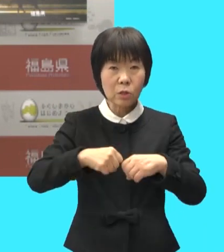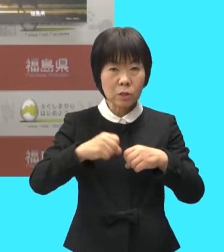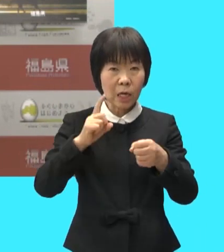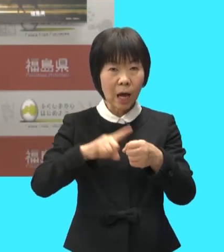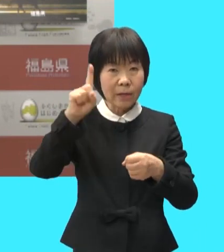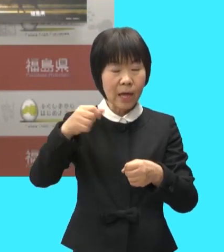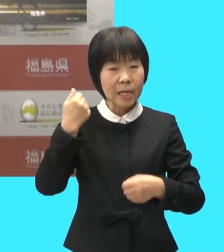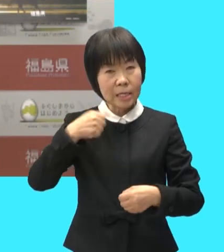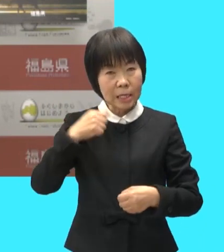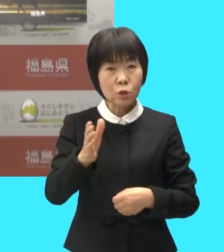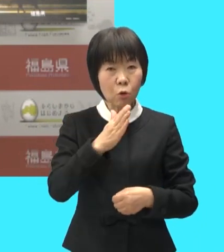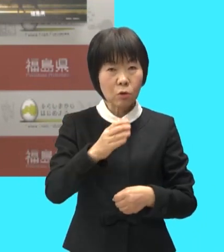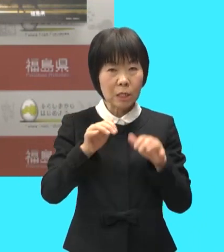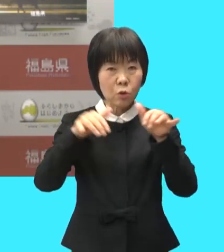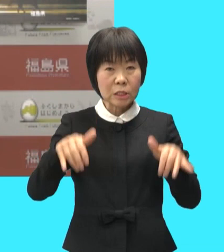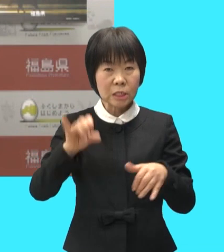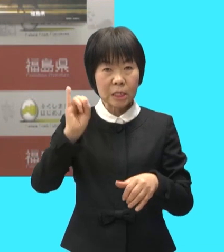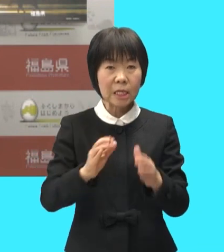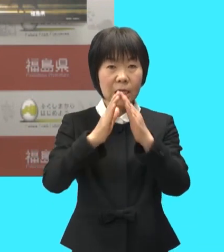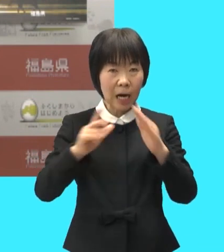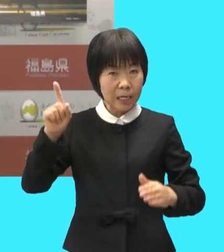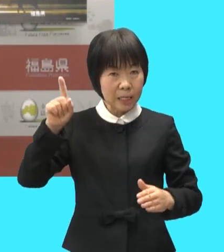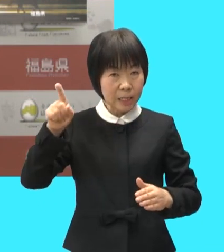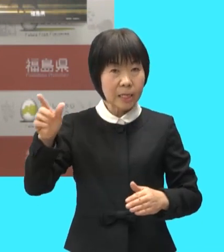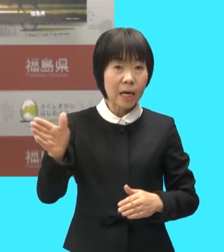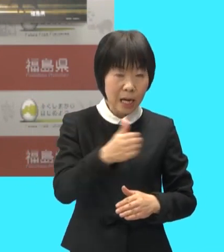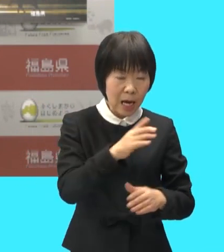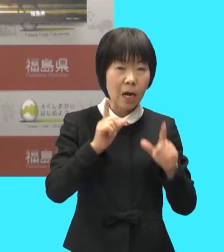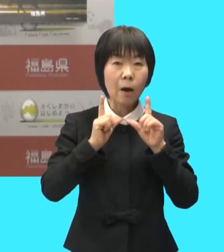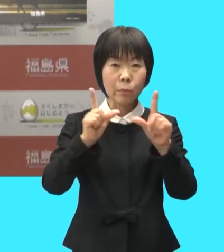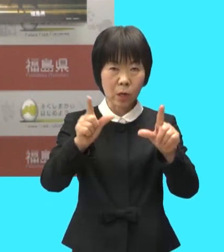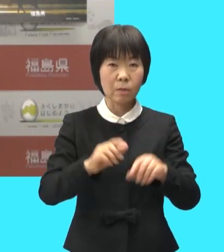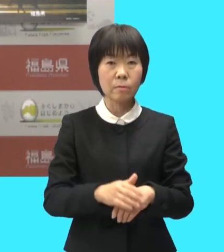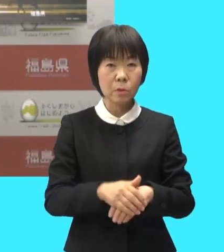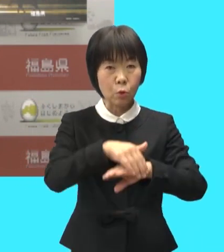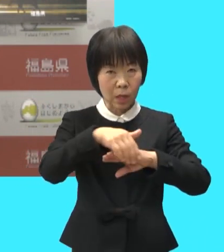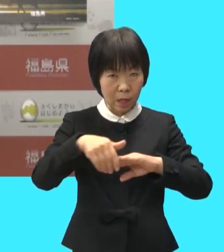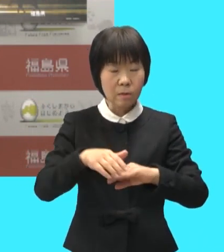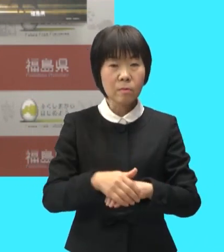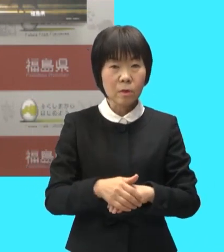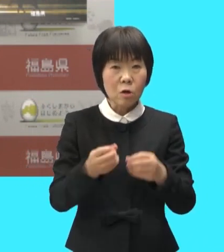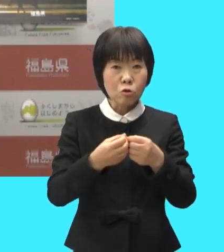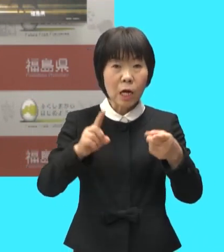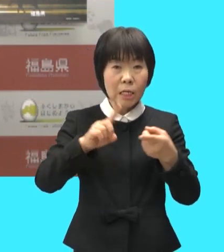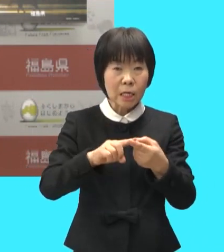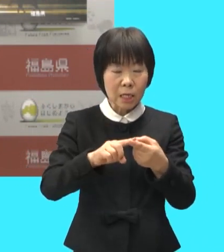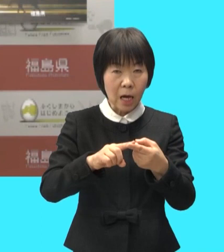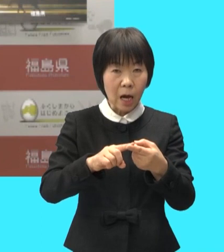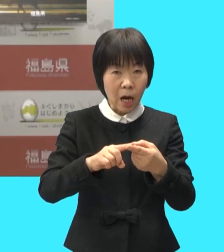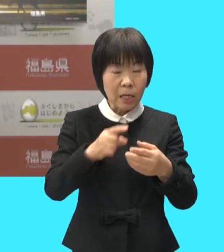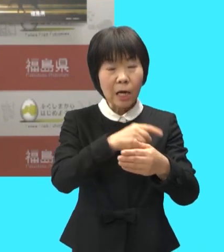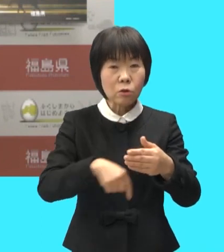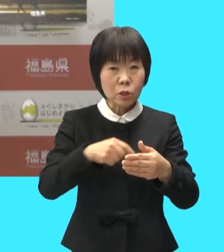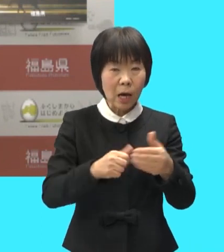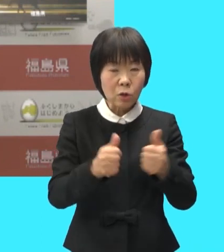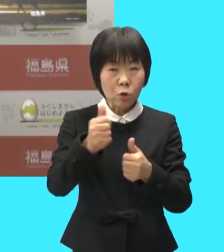織委員会が発表されることとなっております。具体的なルートについて、組織委員会からも協議